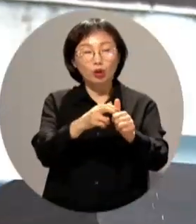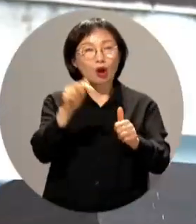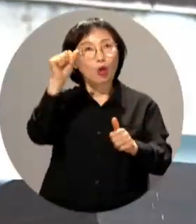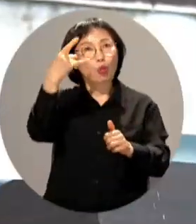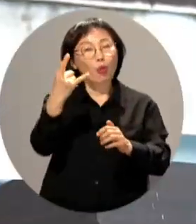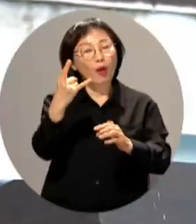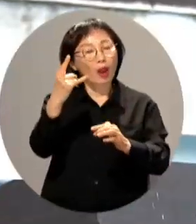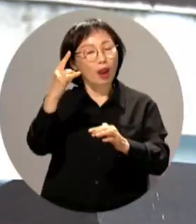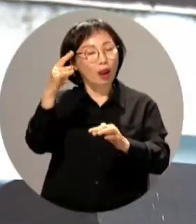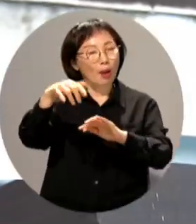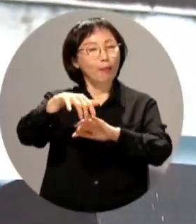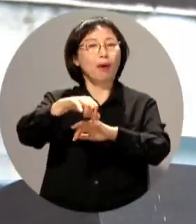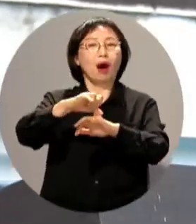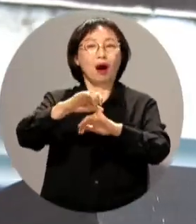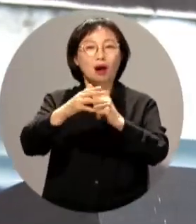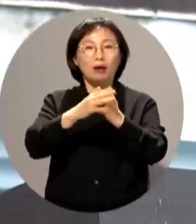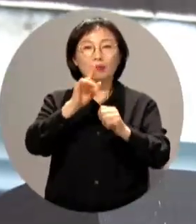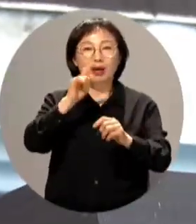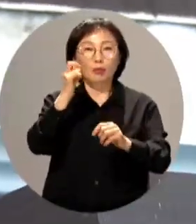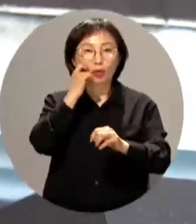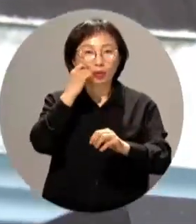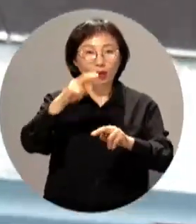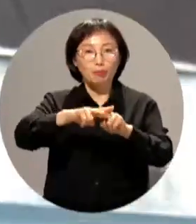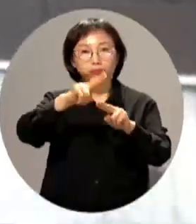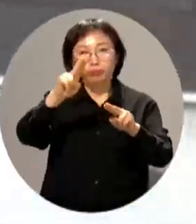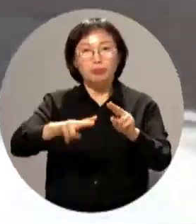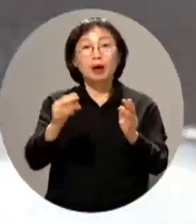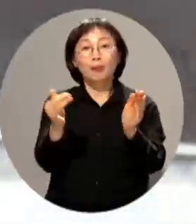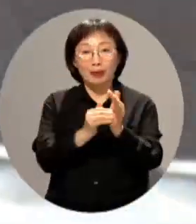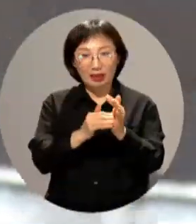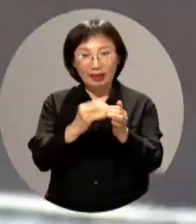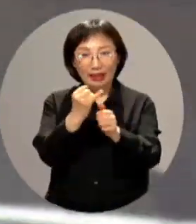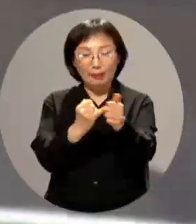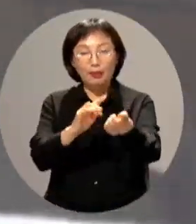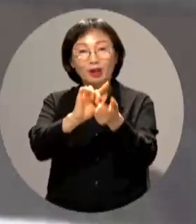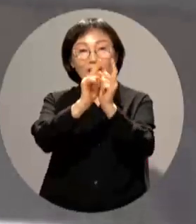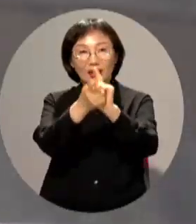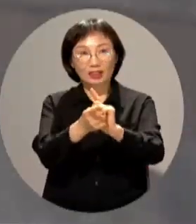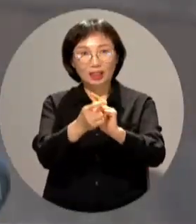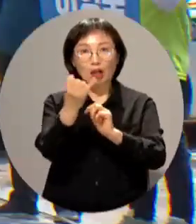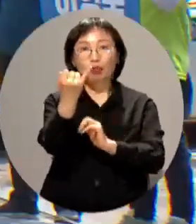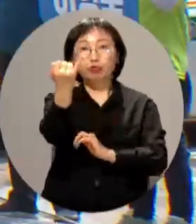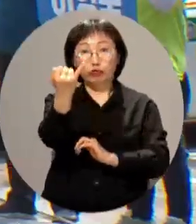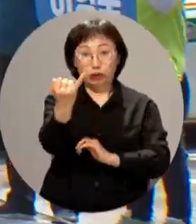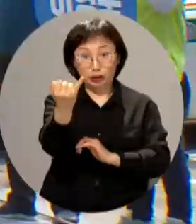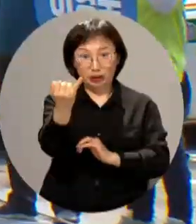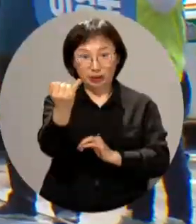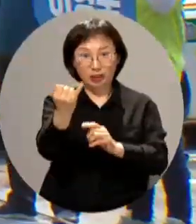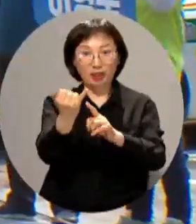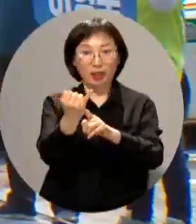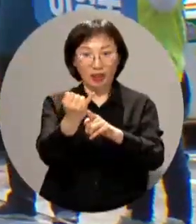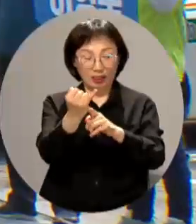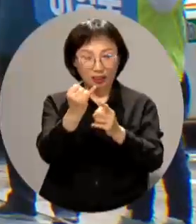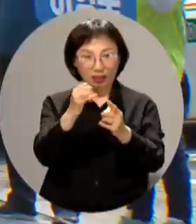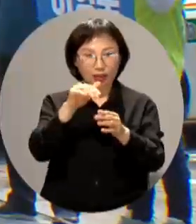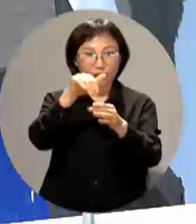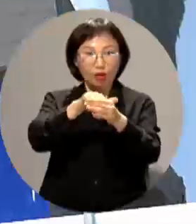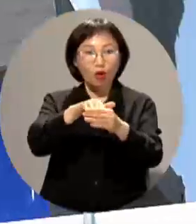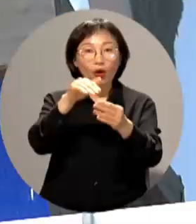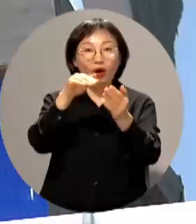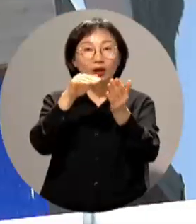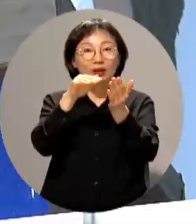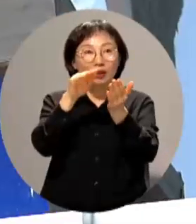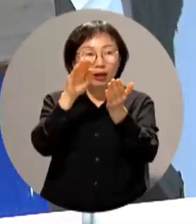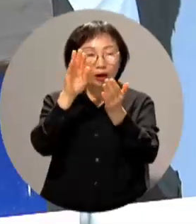말을 못해 불명예스럽게 군장을 마무리했고 남편을 대신해 부인이 군수 선거에 나섰다가 좌절된